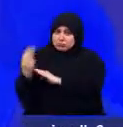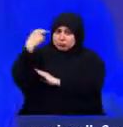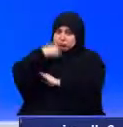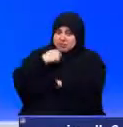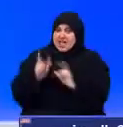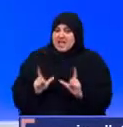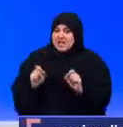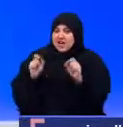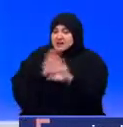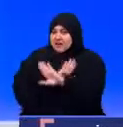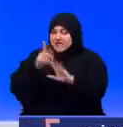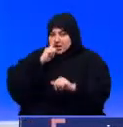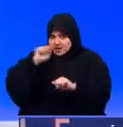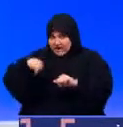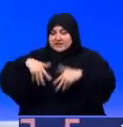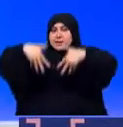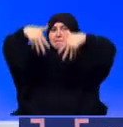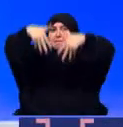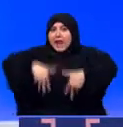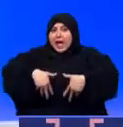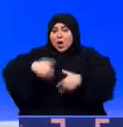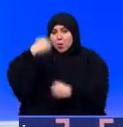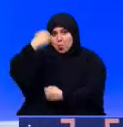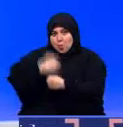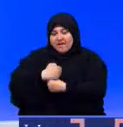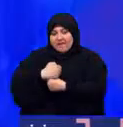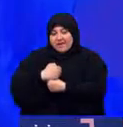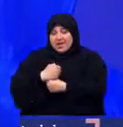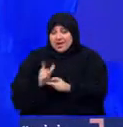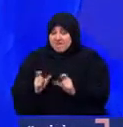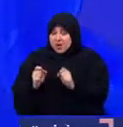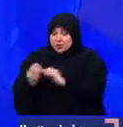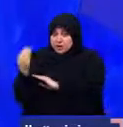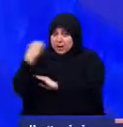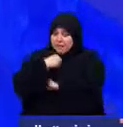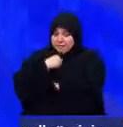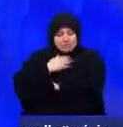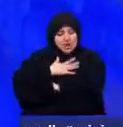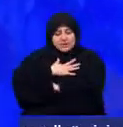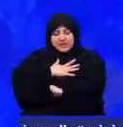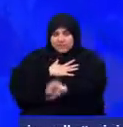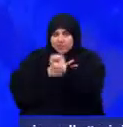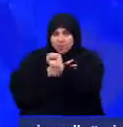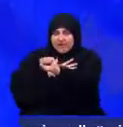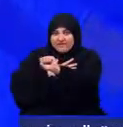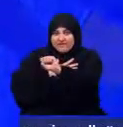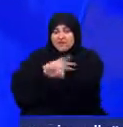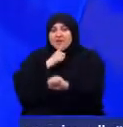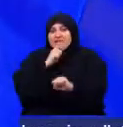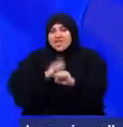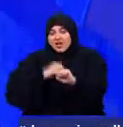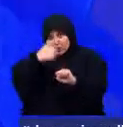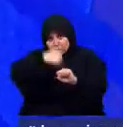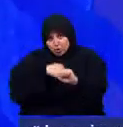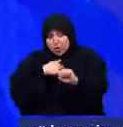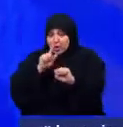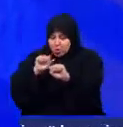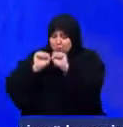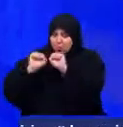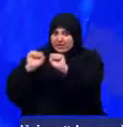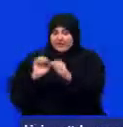وتشتغل كحاجز تمنع من وصول المفترس إلى الأعضاء الضعيفة. نعم